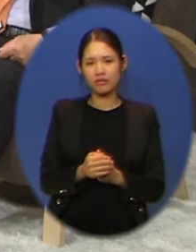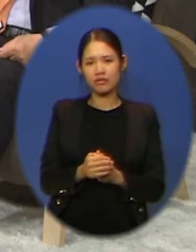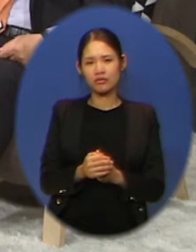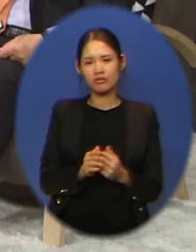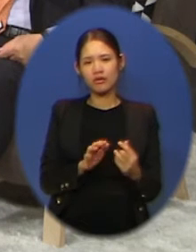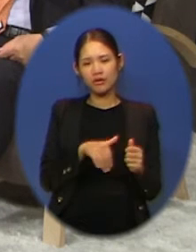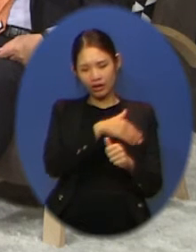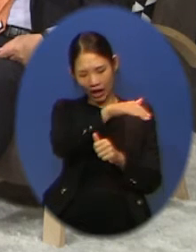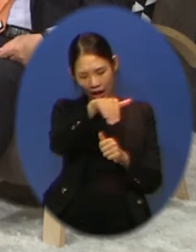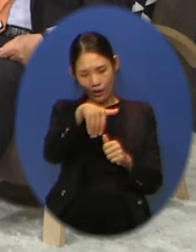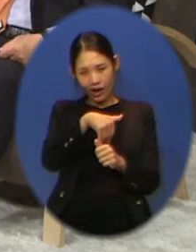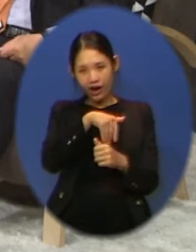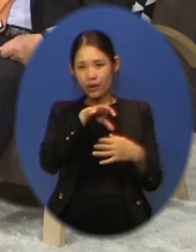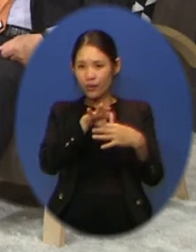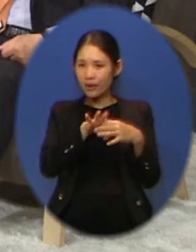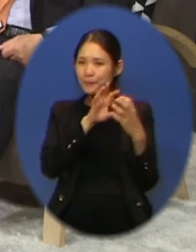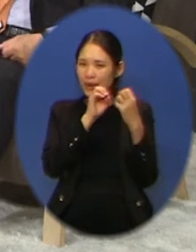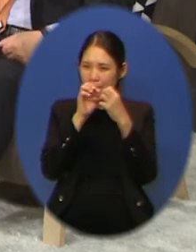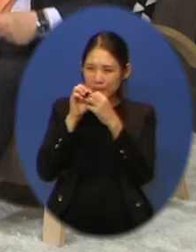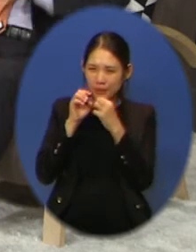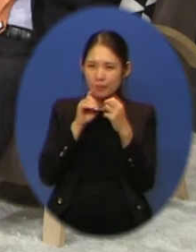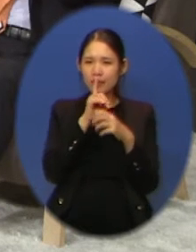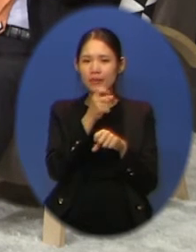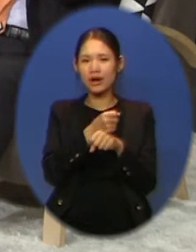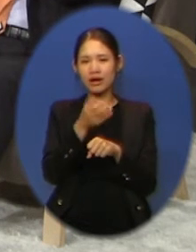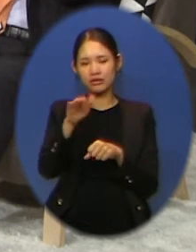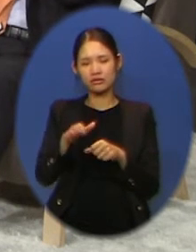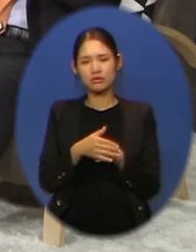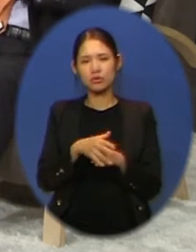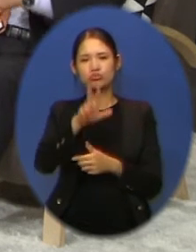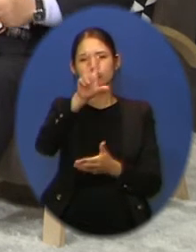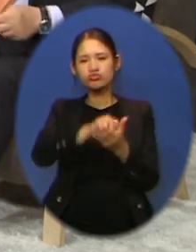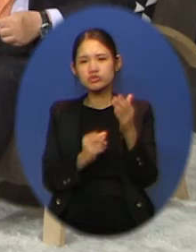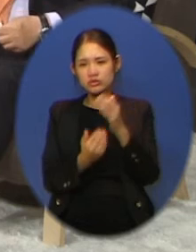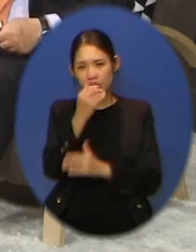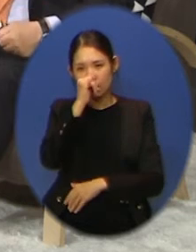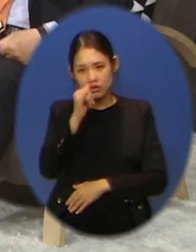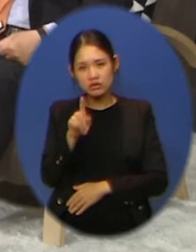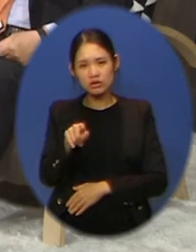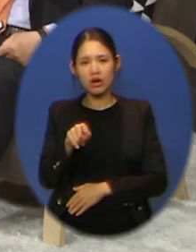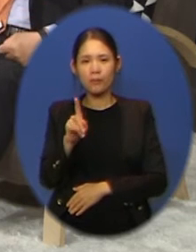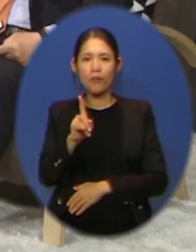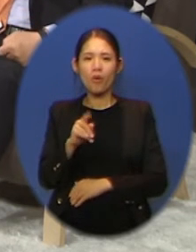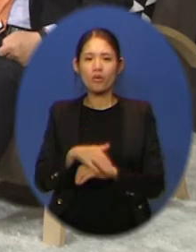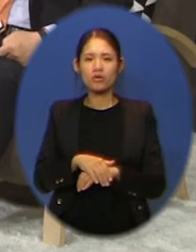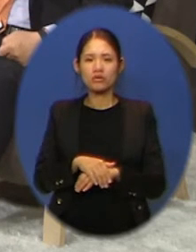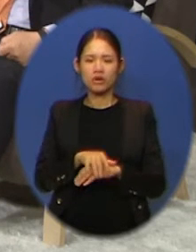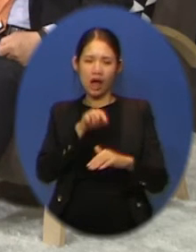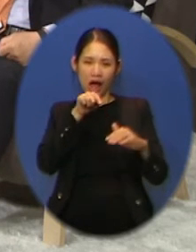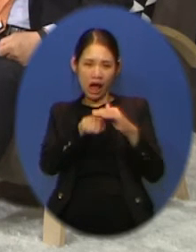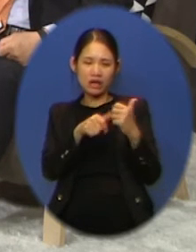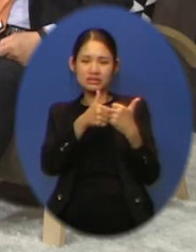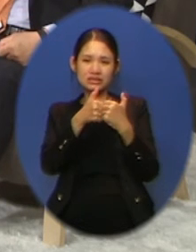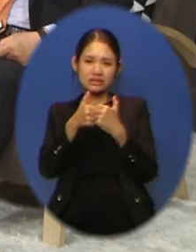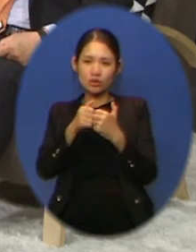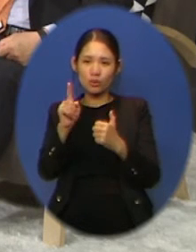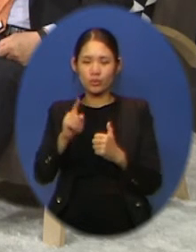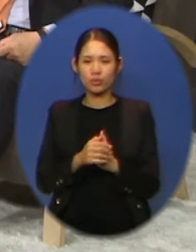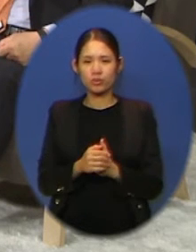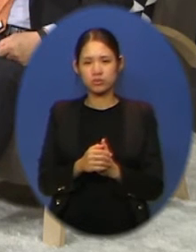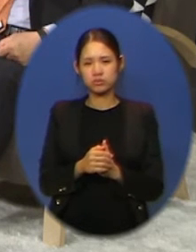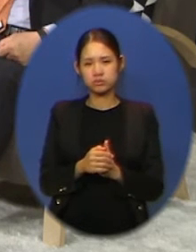이러이러한데 이걸 문제가 있다. 우리가 가기 전에 의논을 했습니다. 뭐가 문제냐?